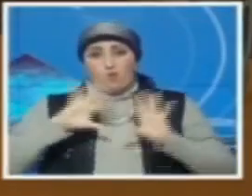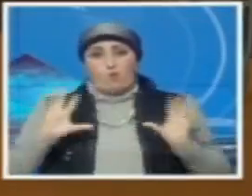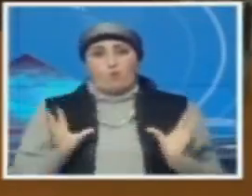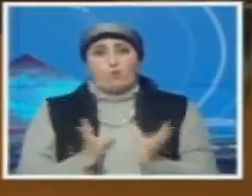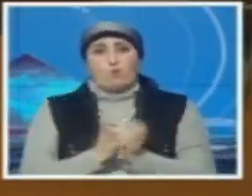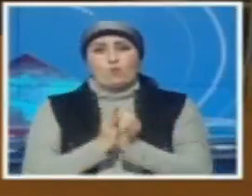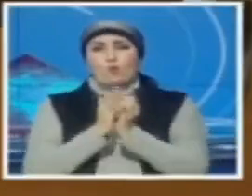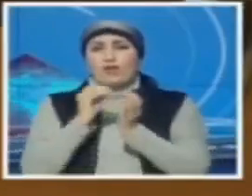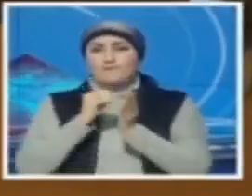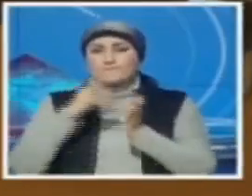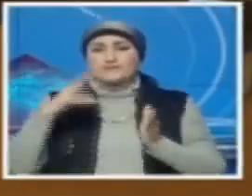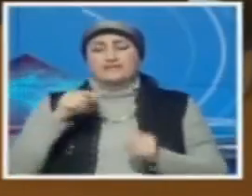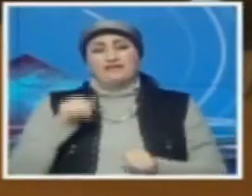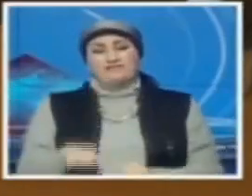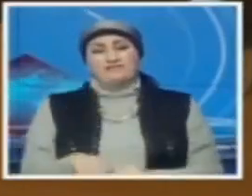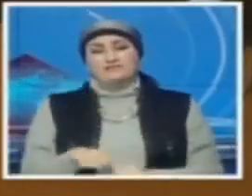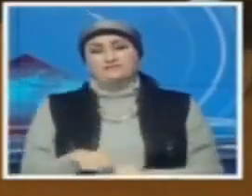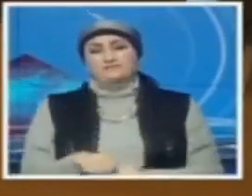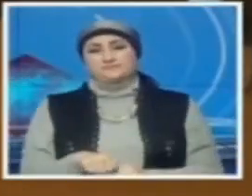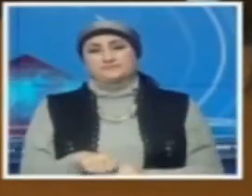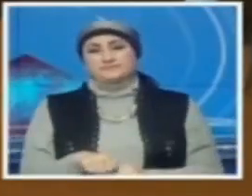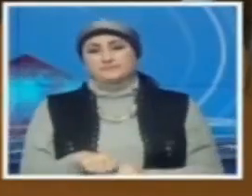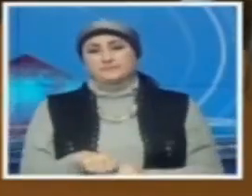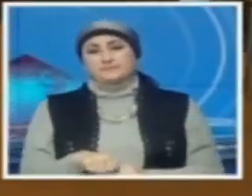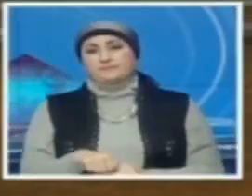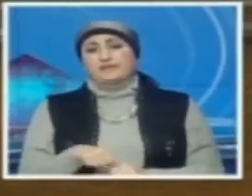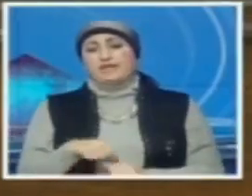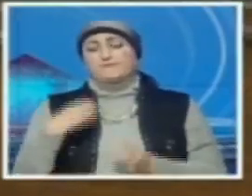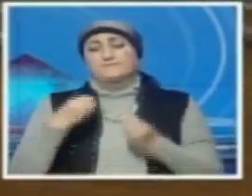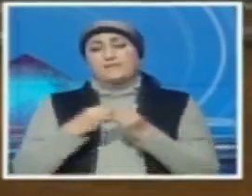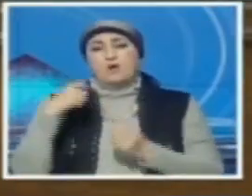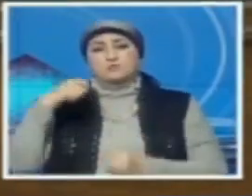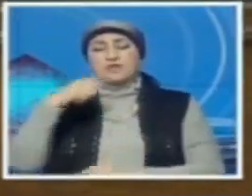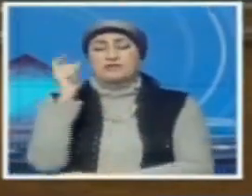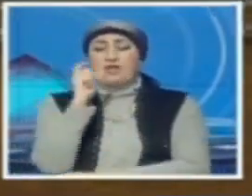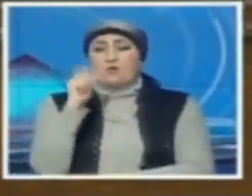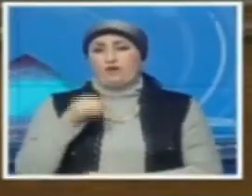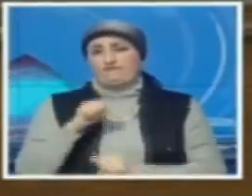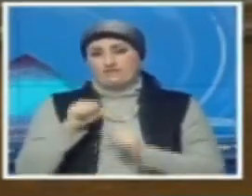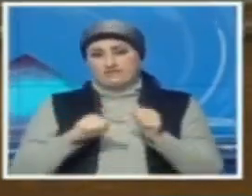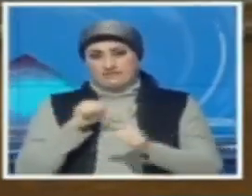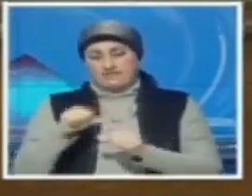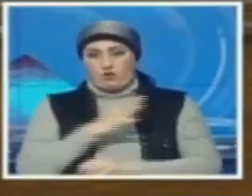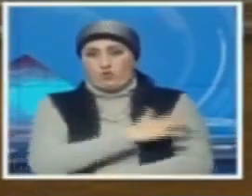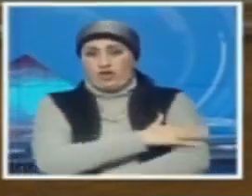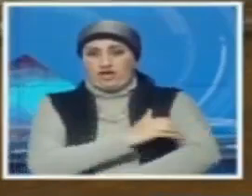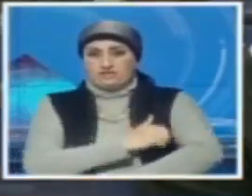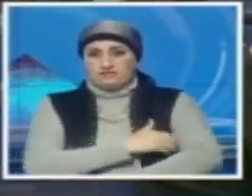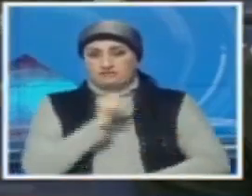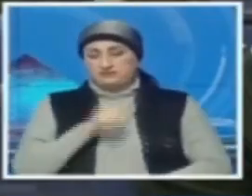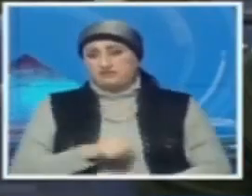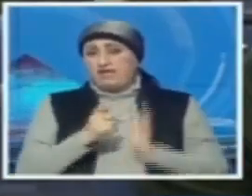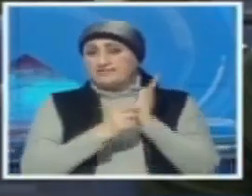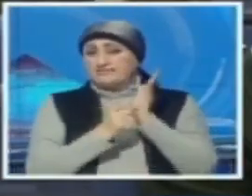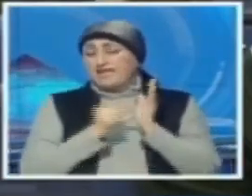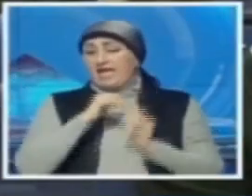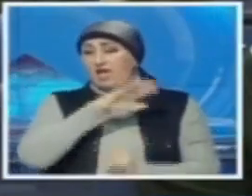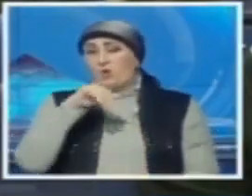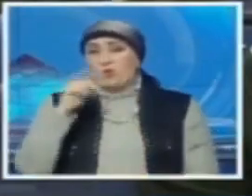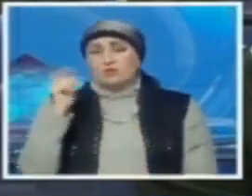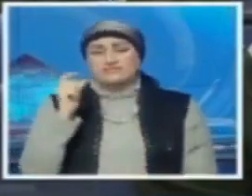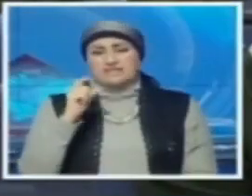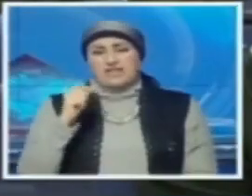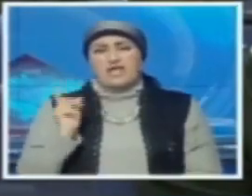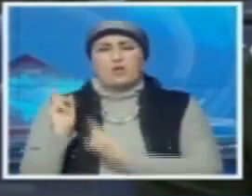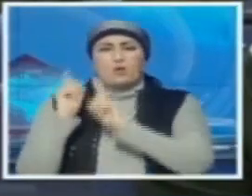باكورة الإنتاج الدورات بيننا وبين وزارة الأوقاف. الدورة التدريبية لأعضاء اتحاد الإذاعات الإسلامية تستمر